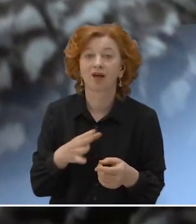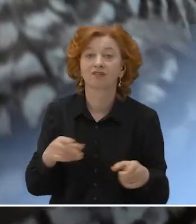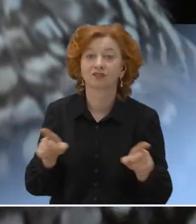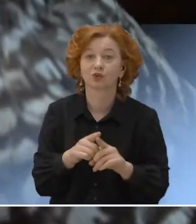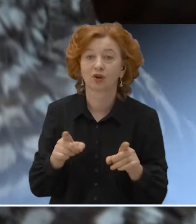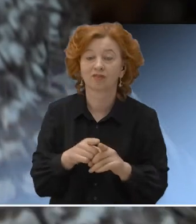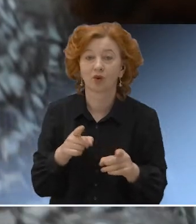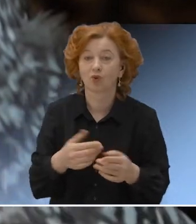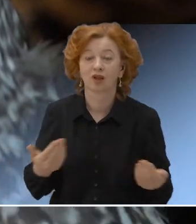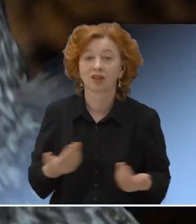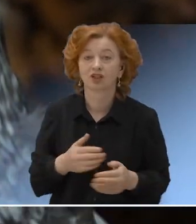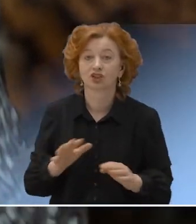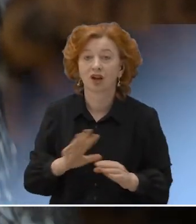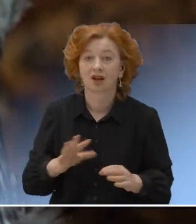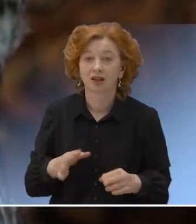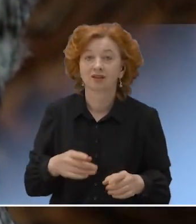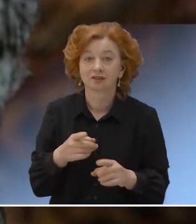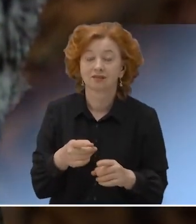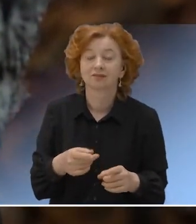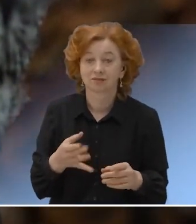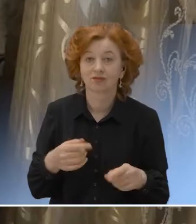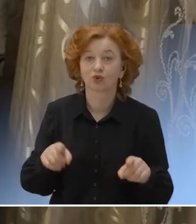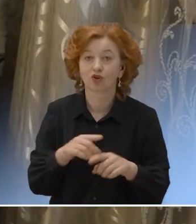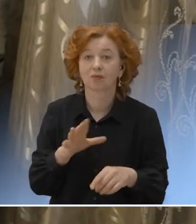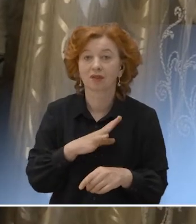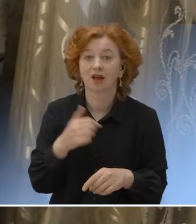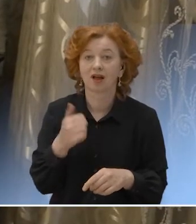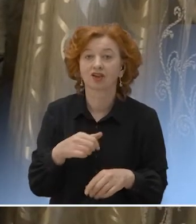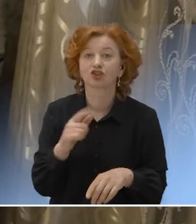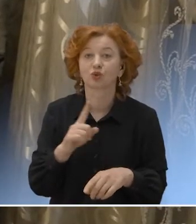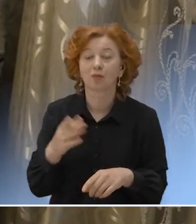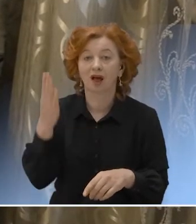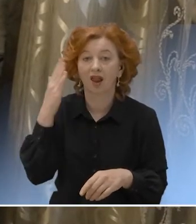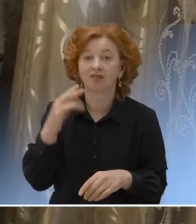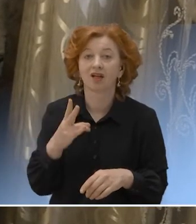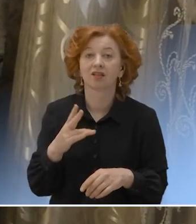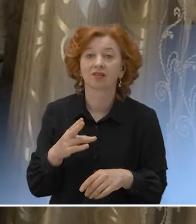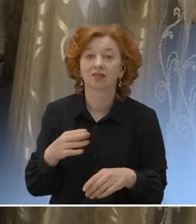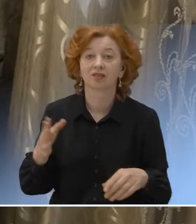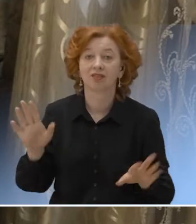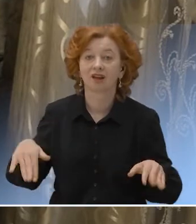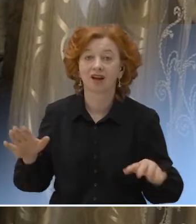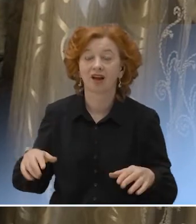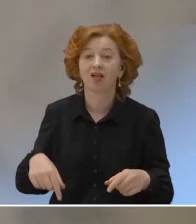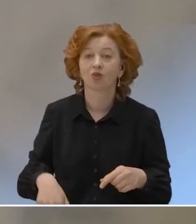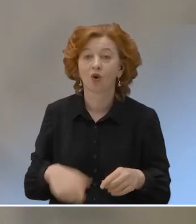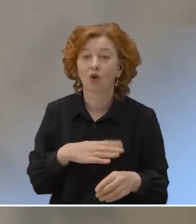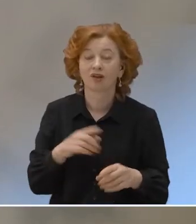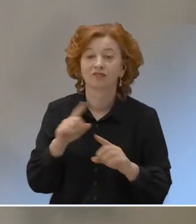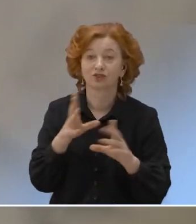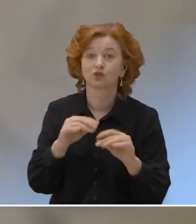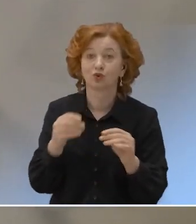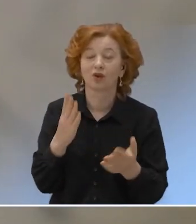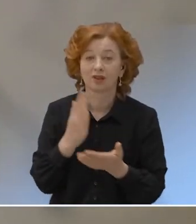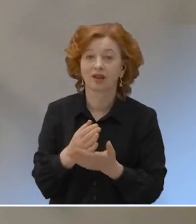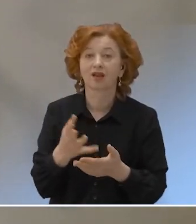она уже все равно не жилец была. Сова, только надо, например, чтобы все было хорошее, чтобы голова, ноги, крылья не отбитые были. Вот тогда все